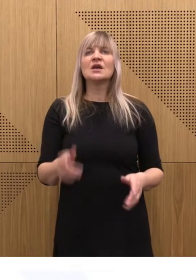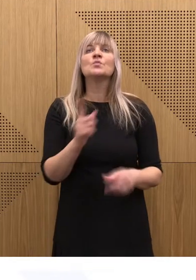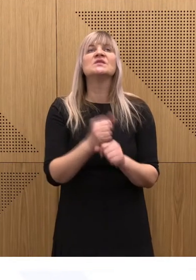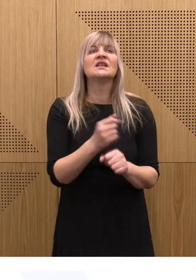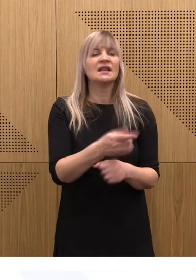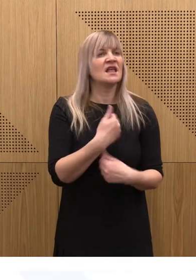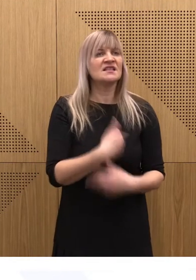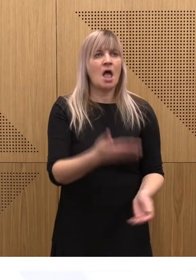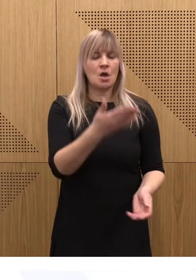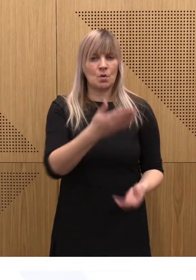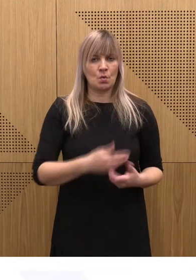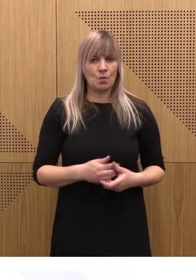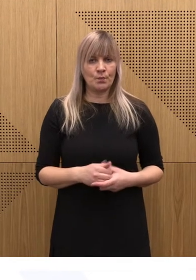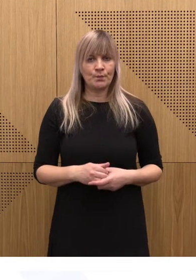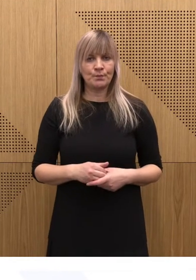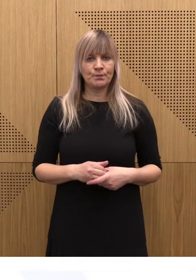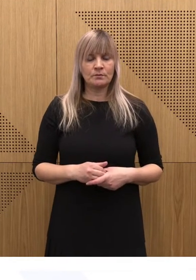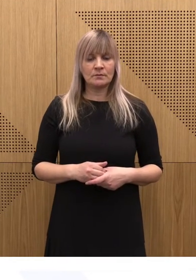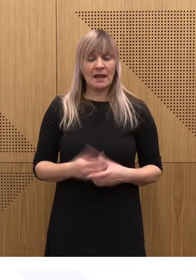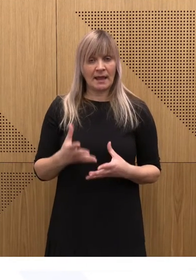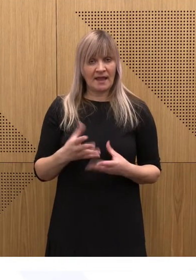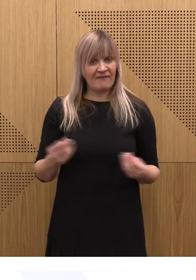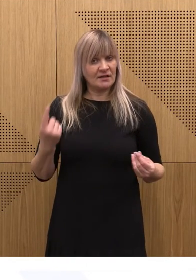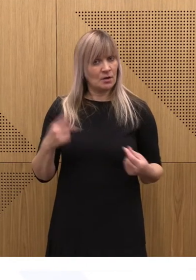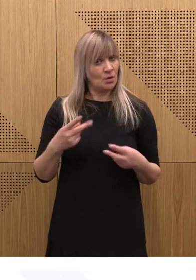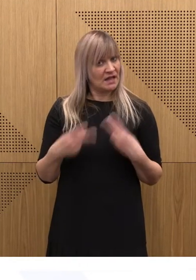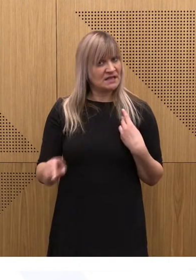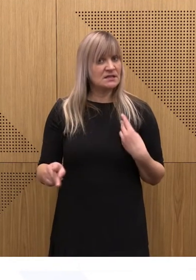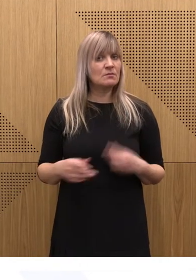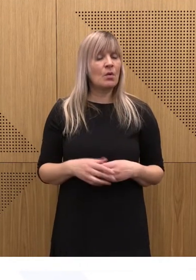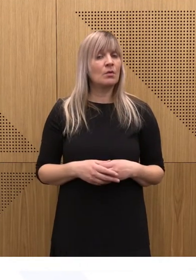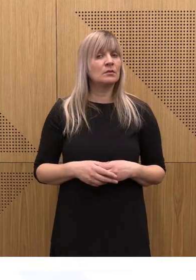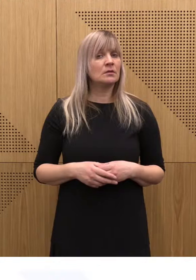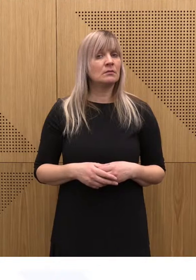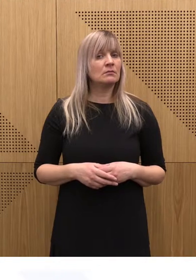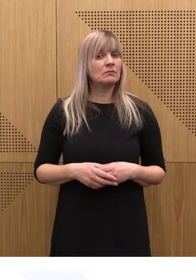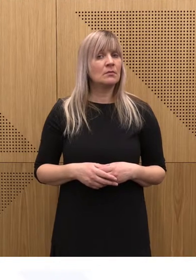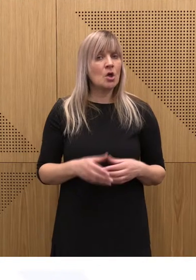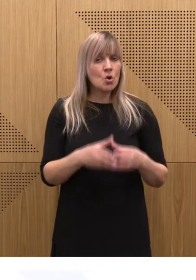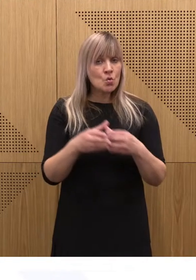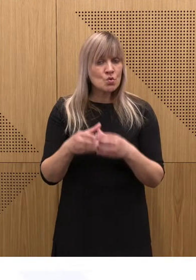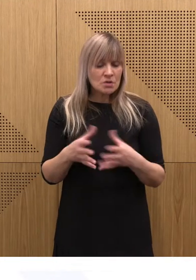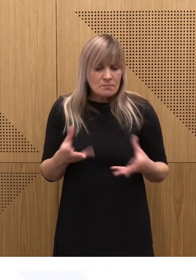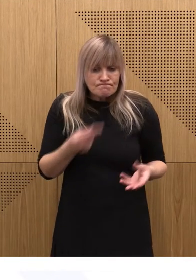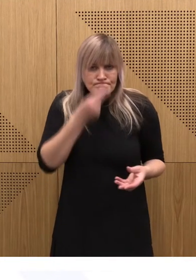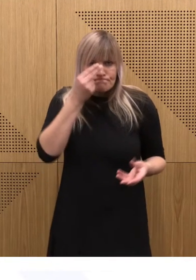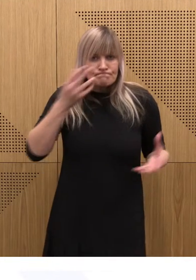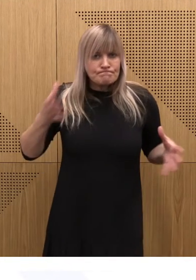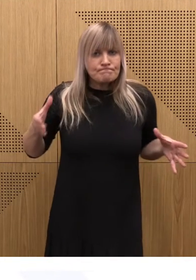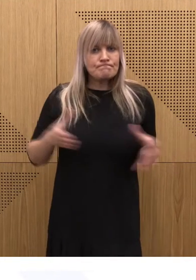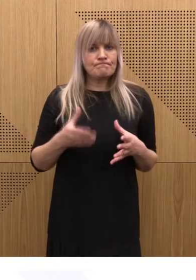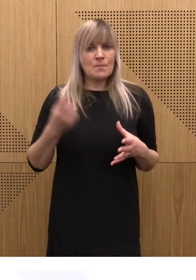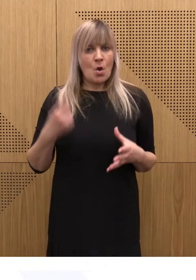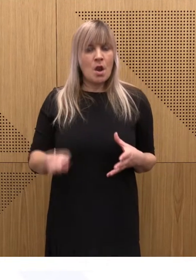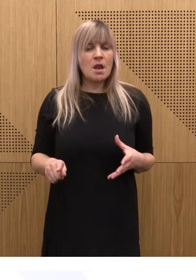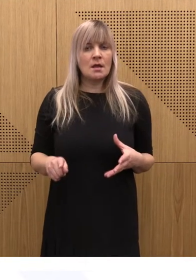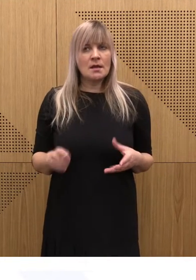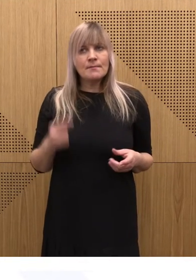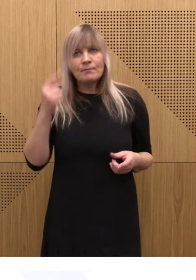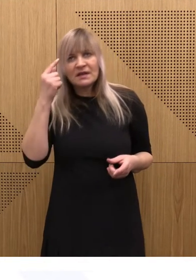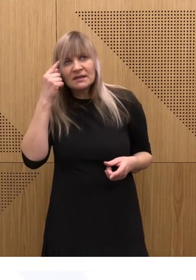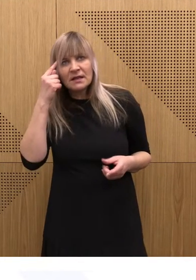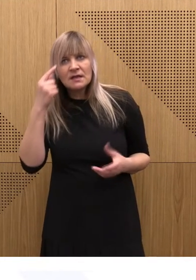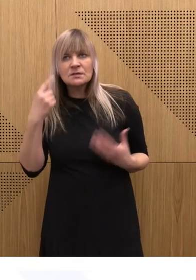teete. Et kevadel oli teistmoodi. Kevadel oli niimoodi, et ühiskond oli mobiliseerunud, ühiskond mõtles